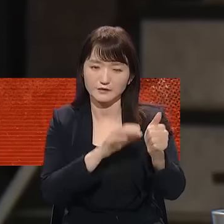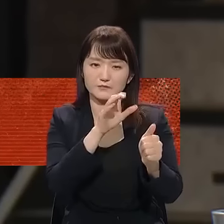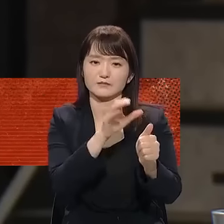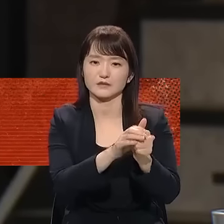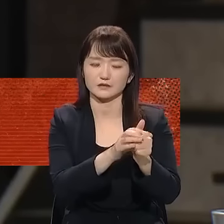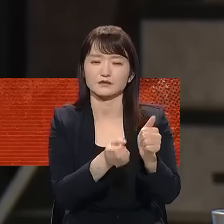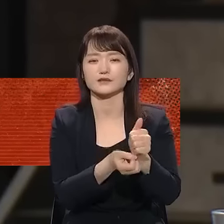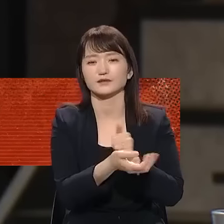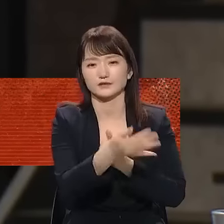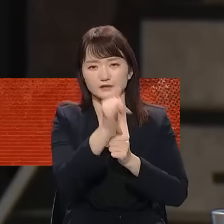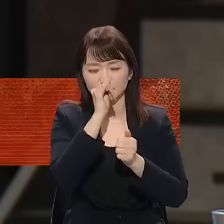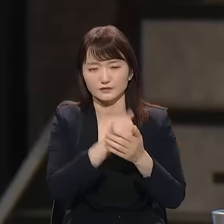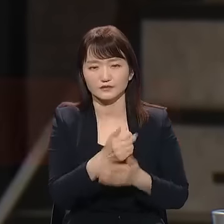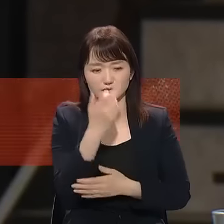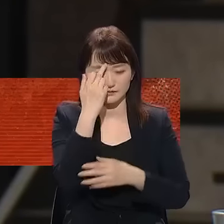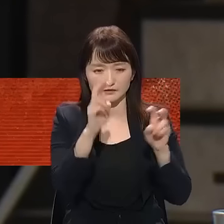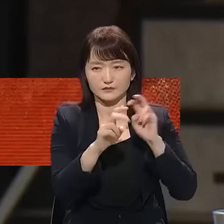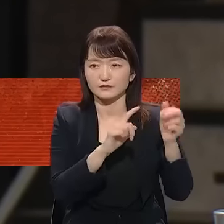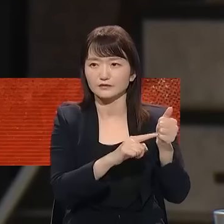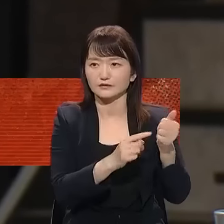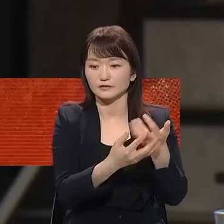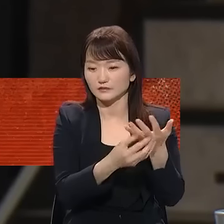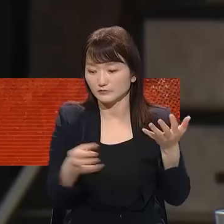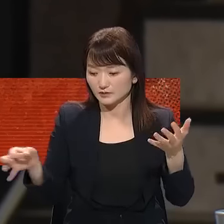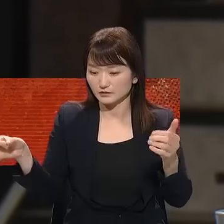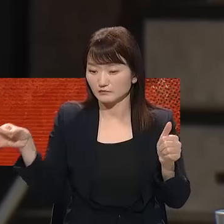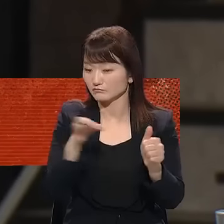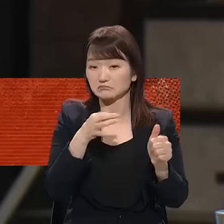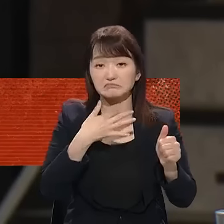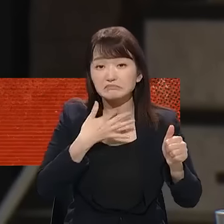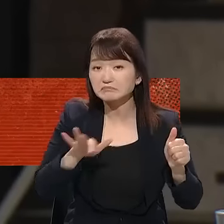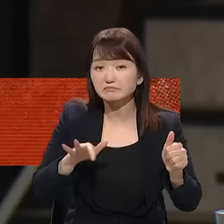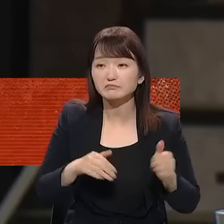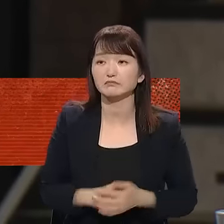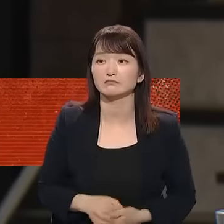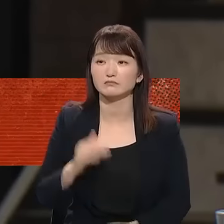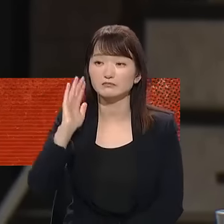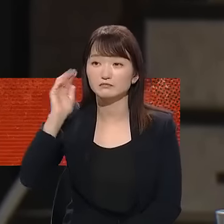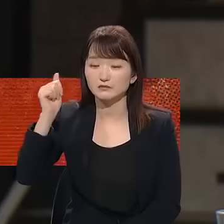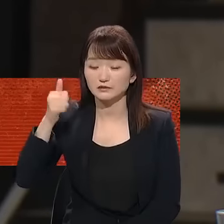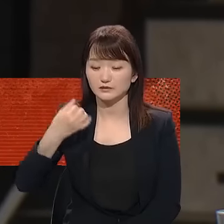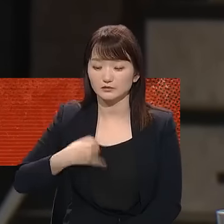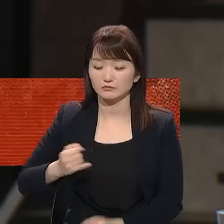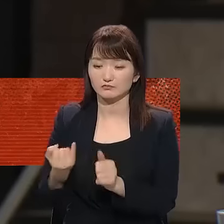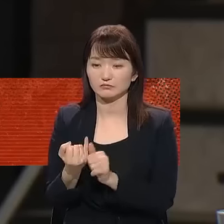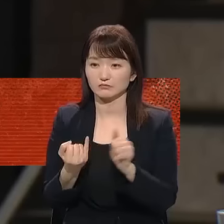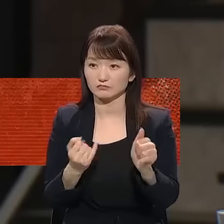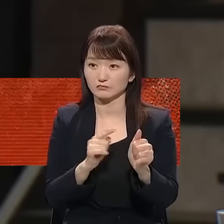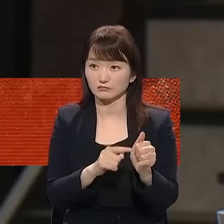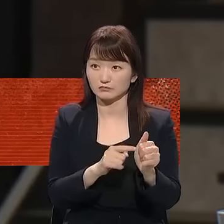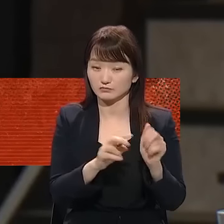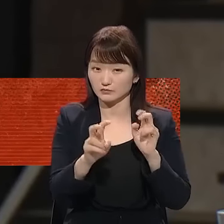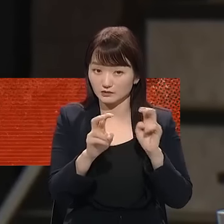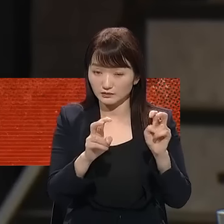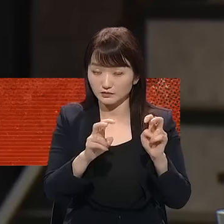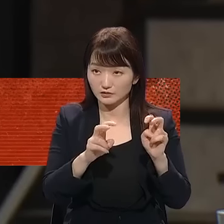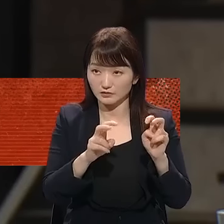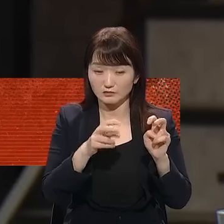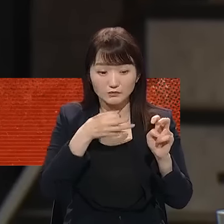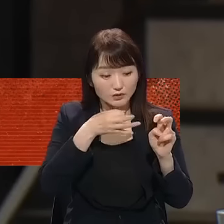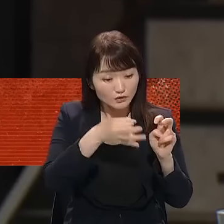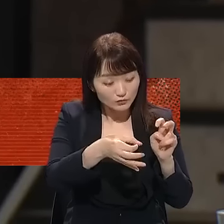이에 대해서 최 장책 그래는 비자금 받은 사실이 없다 그리고 오히려 대통령 사위 또 사돈 기업이라고 불리면서